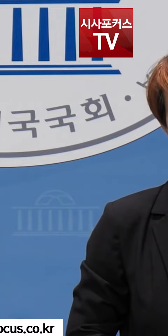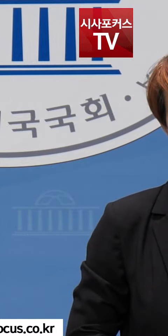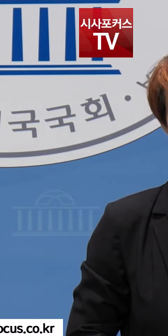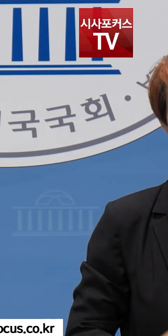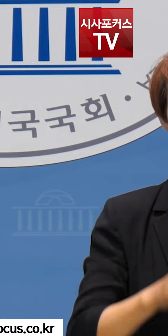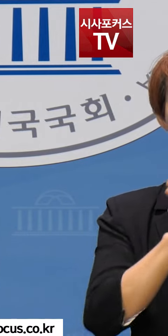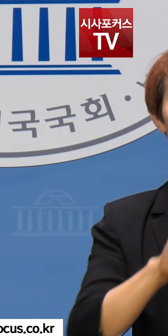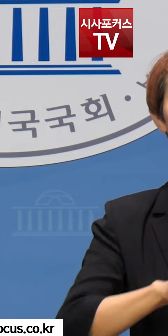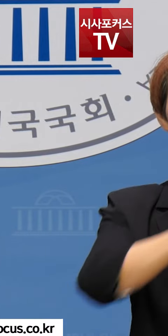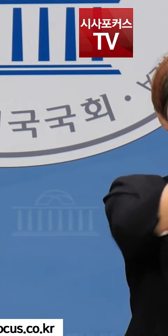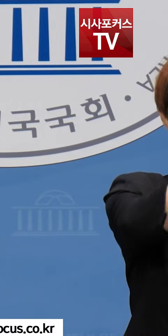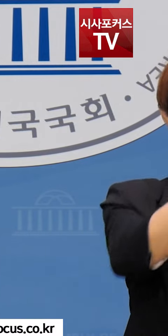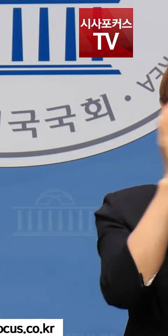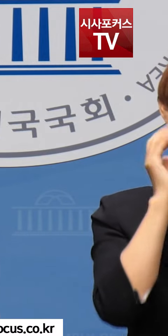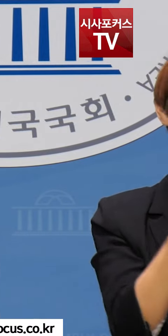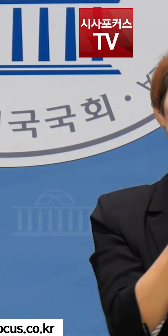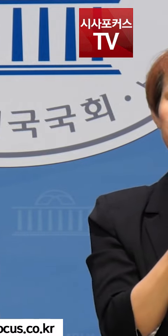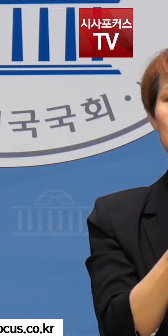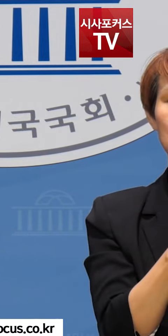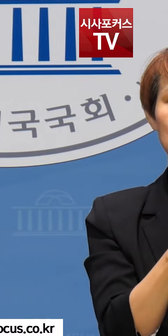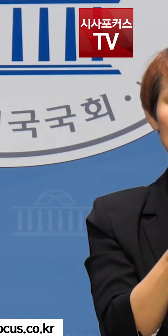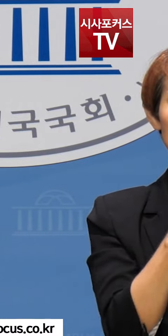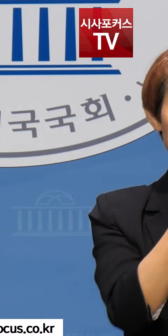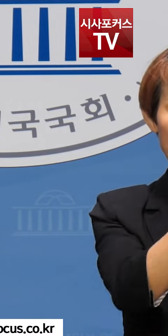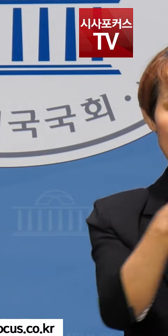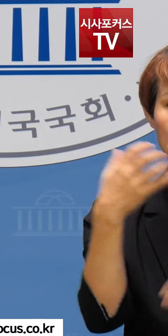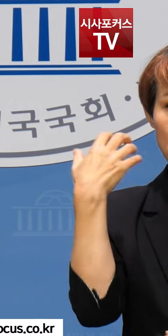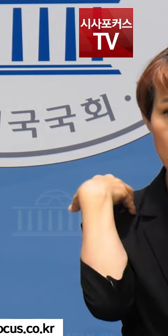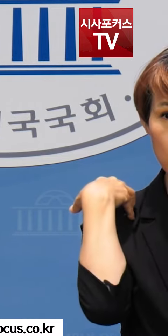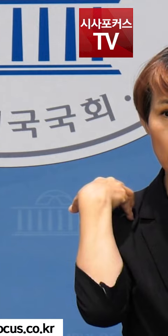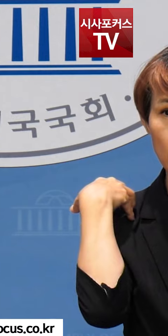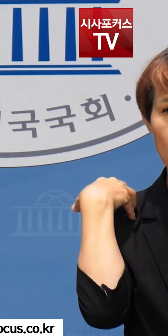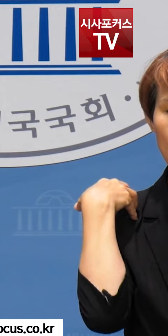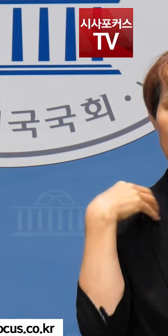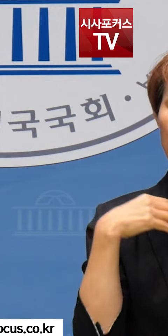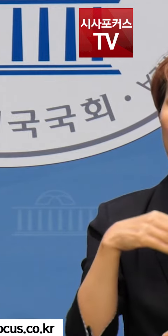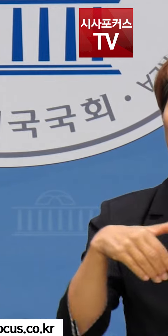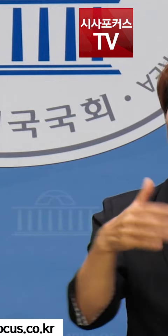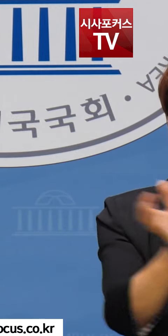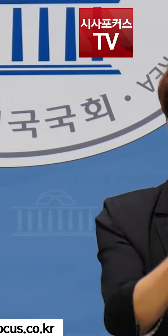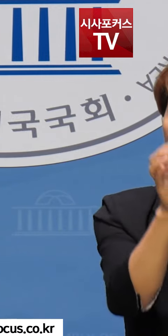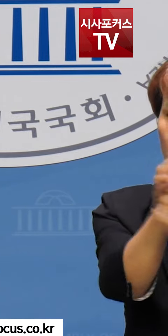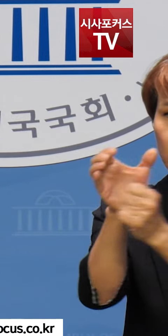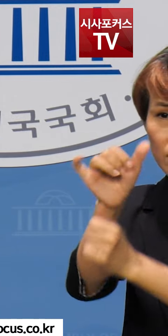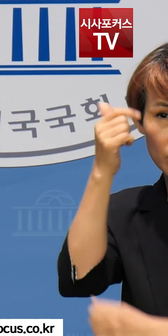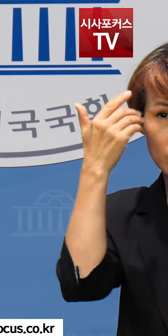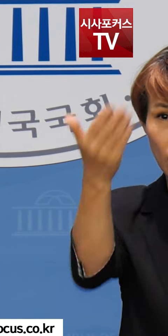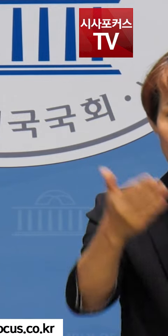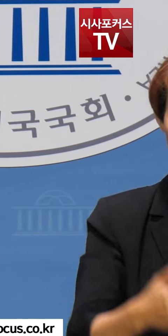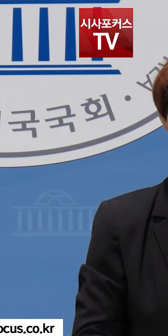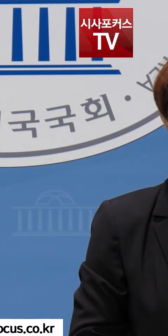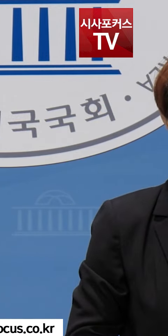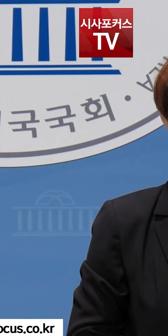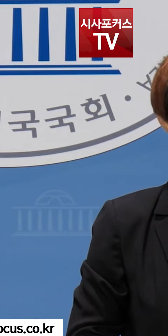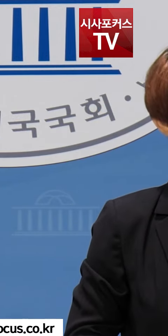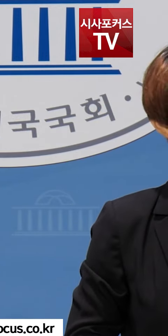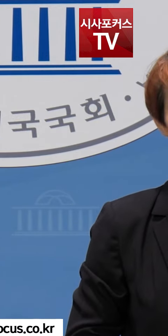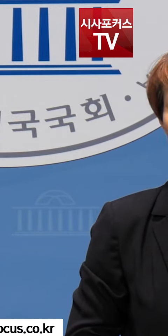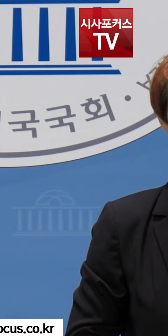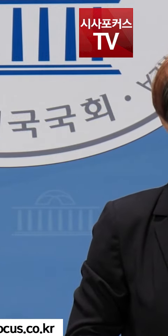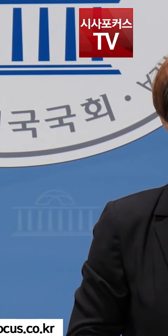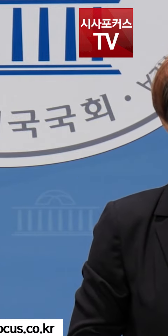김 여사인데 그 여행을 둘러싼 책임과 의무는 모두 부처와 항공사에 있다는